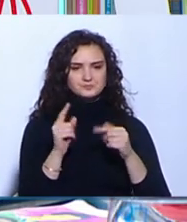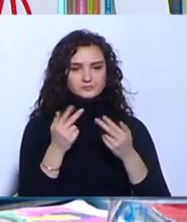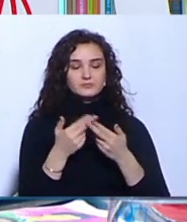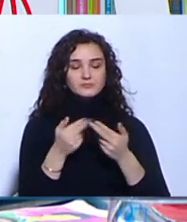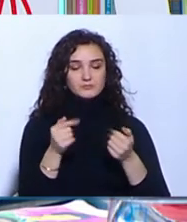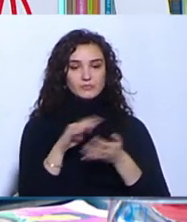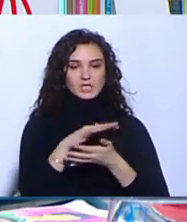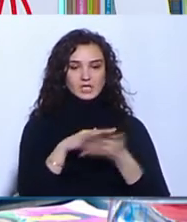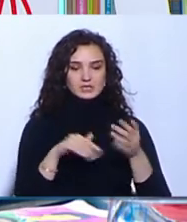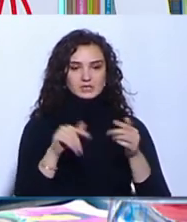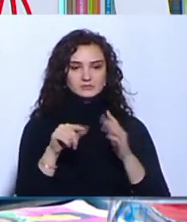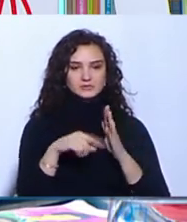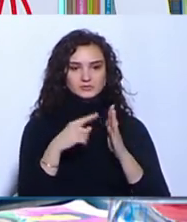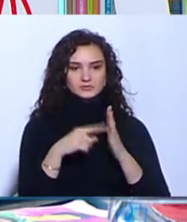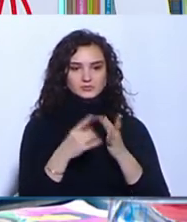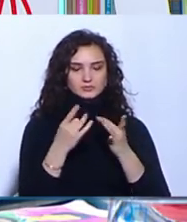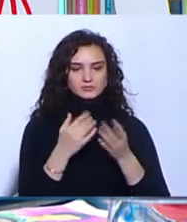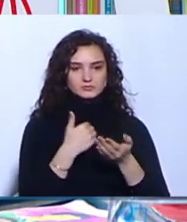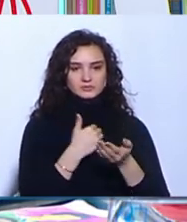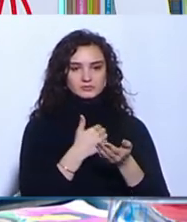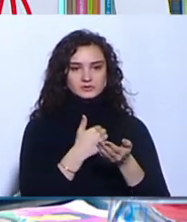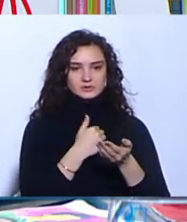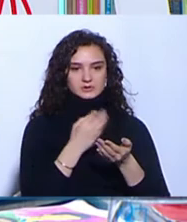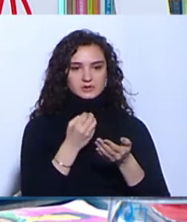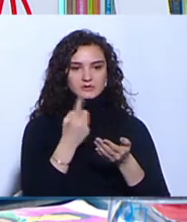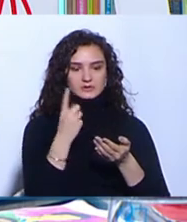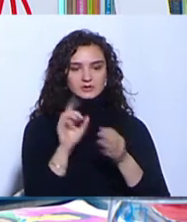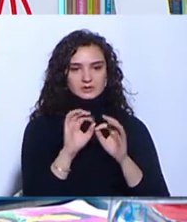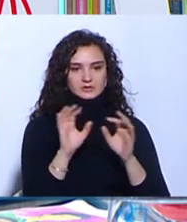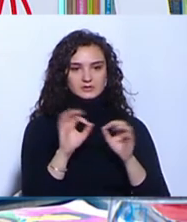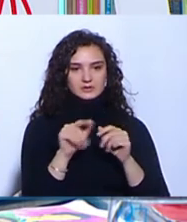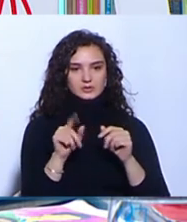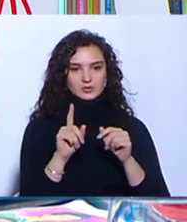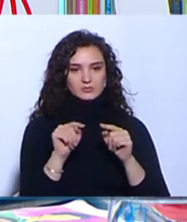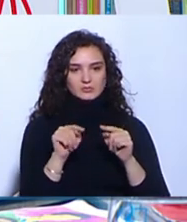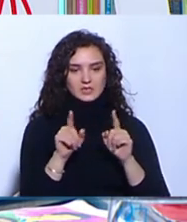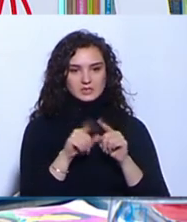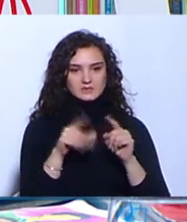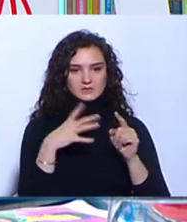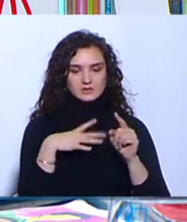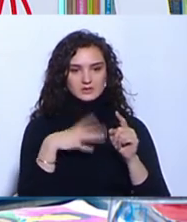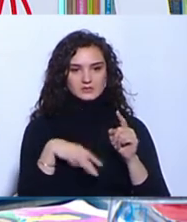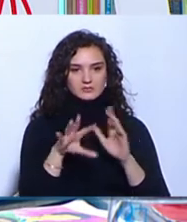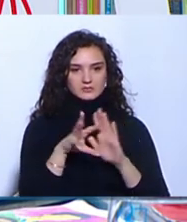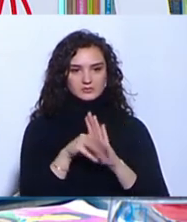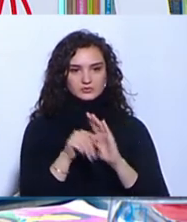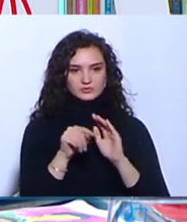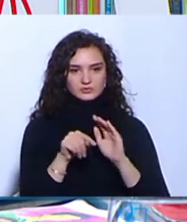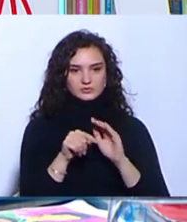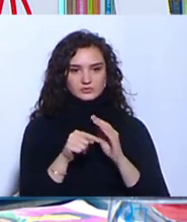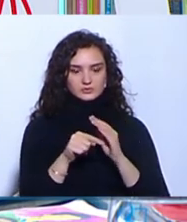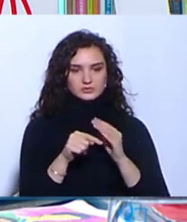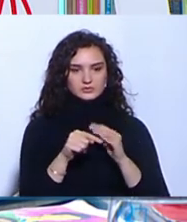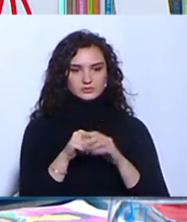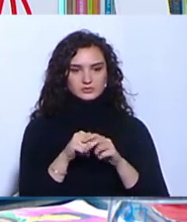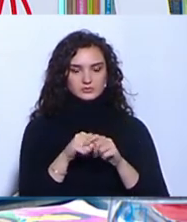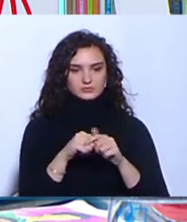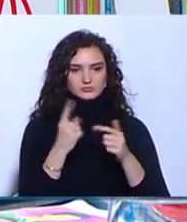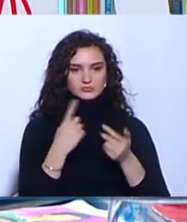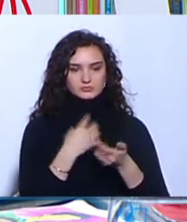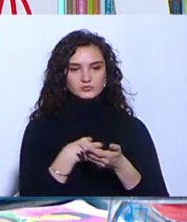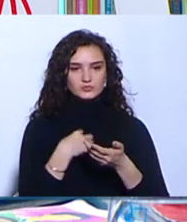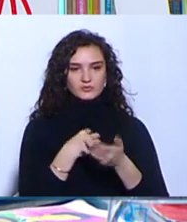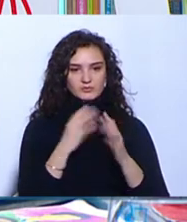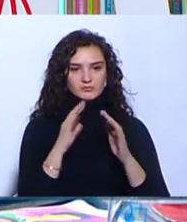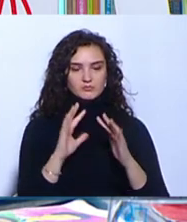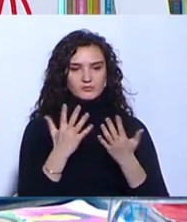რასაკვირველია გააგრძელებს ამ საკითხს. უბრალოდ მე მინდა კიდევ ერთხელ ხაზი გაუსვა, რომ ასევე საქართველოში შედგა ერთი მნიშვნელოვანი